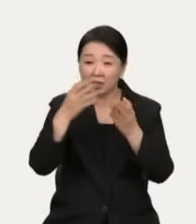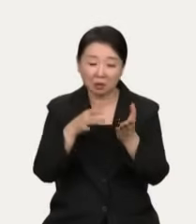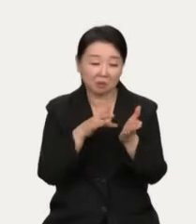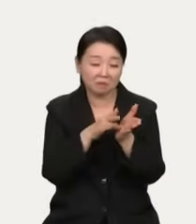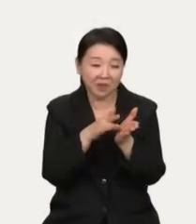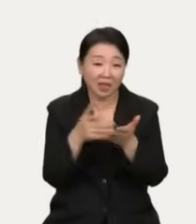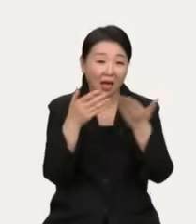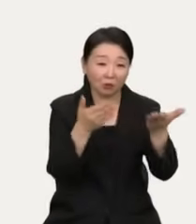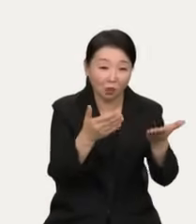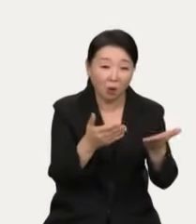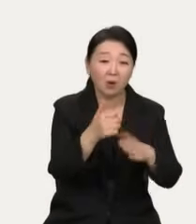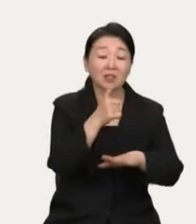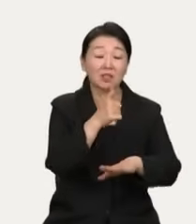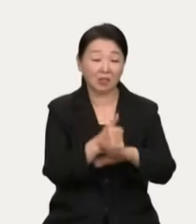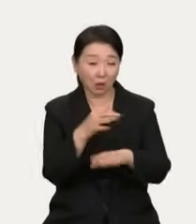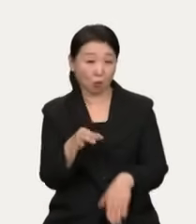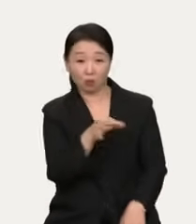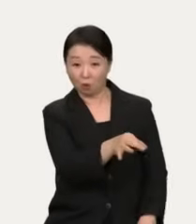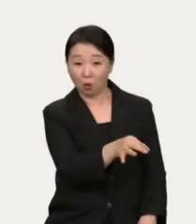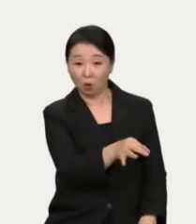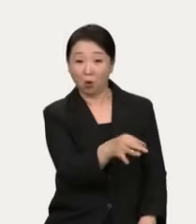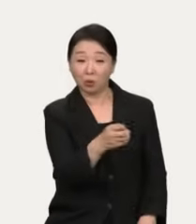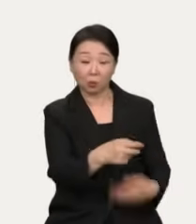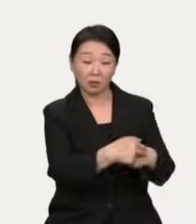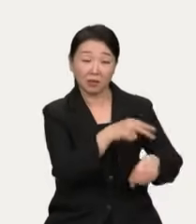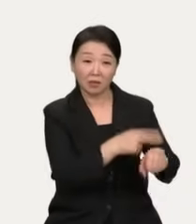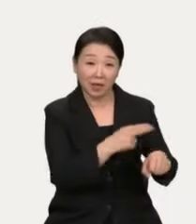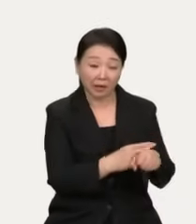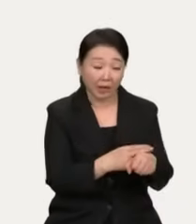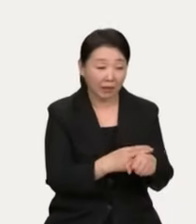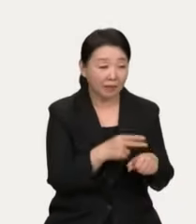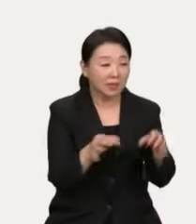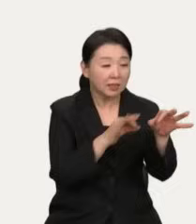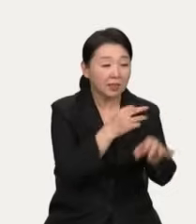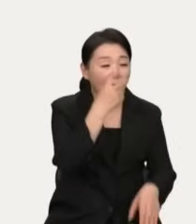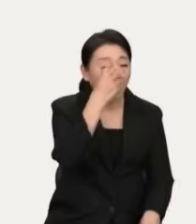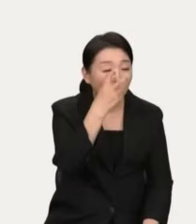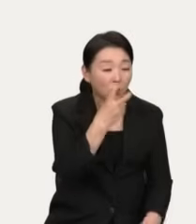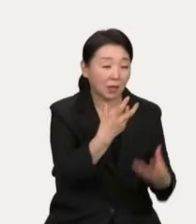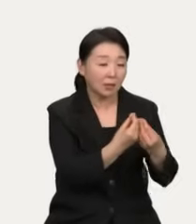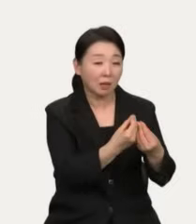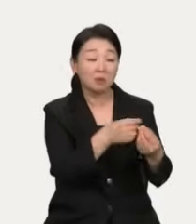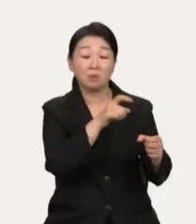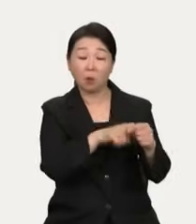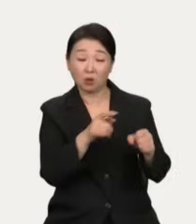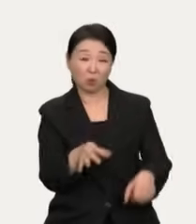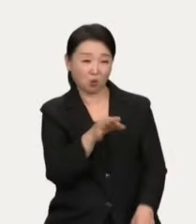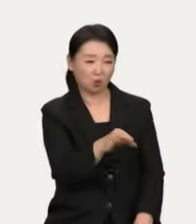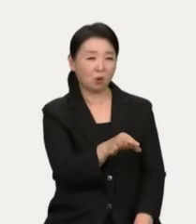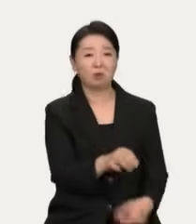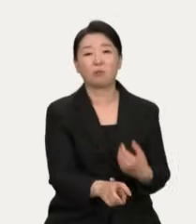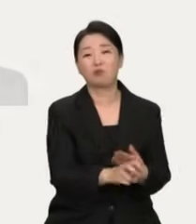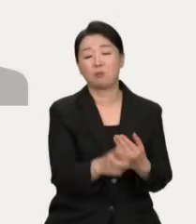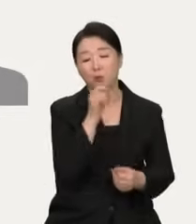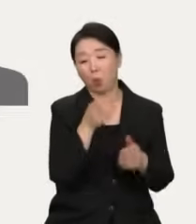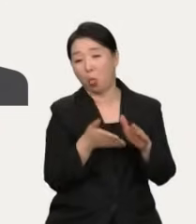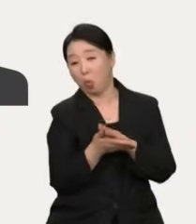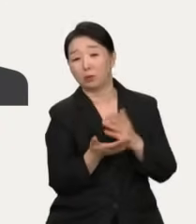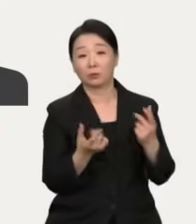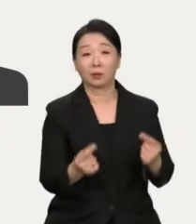병원에 채택료 명목으로 돈을 주거나 의사에게 시장조사 사례비 명목으로 돈을 준 경우 모두 불법 리베이트에